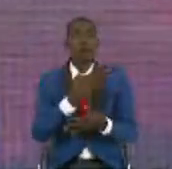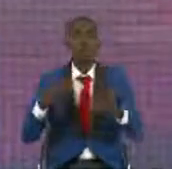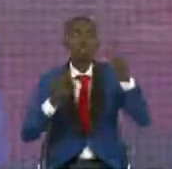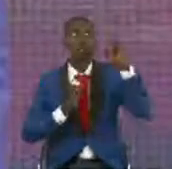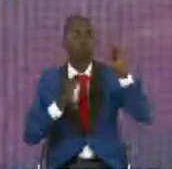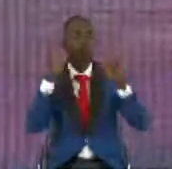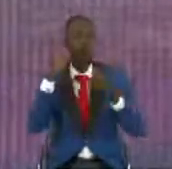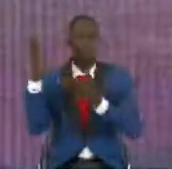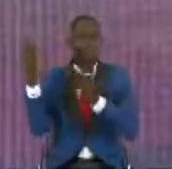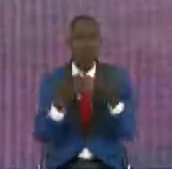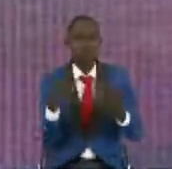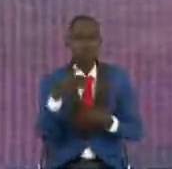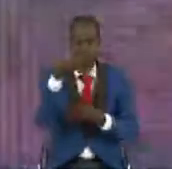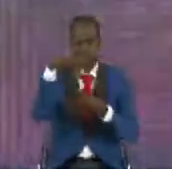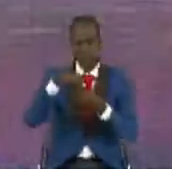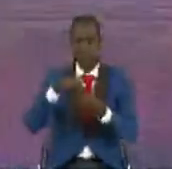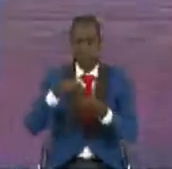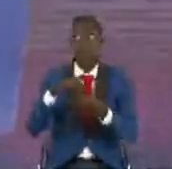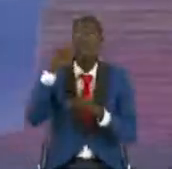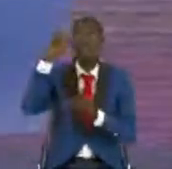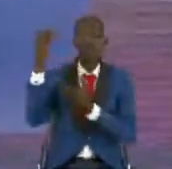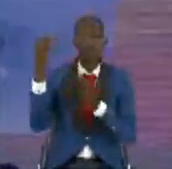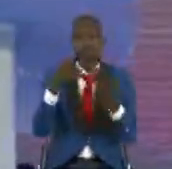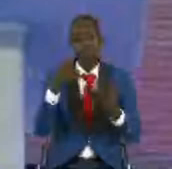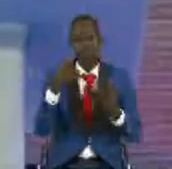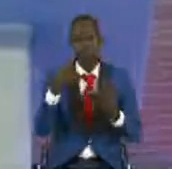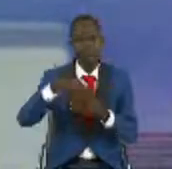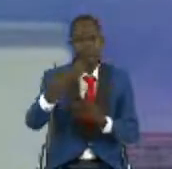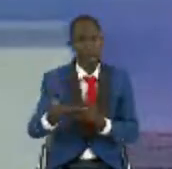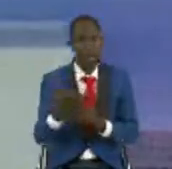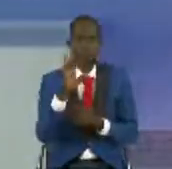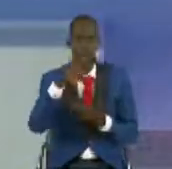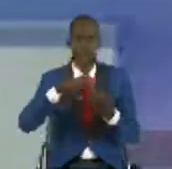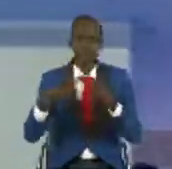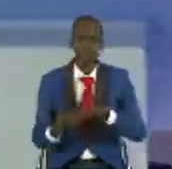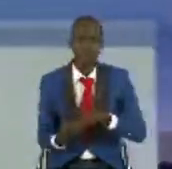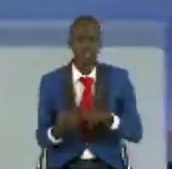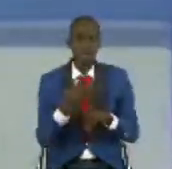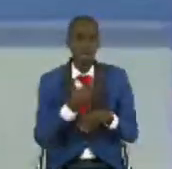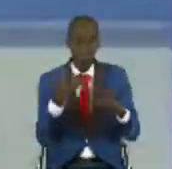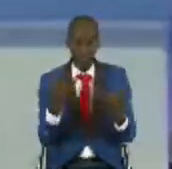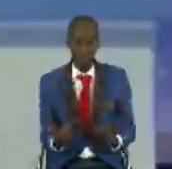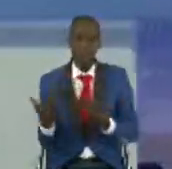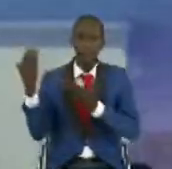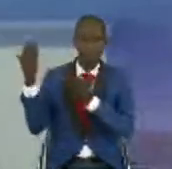Je vous ferai entrer. Il te fait sortir de tes problèmes et il te fait